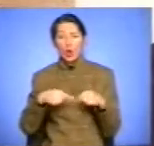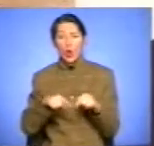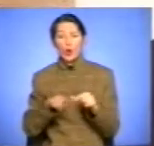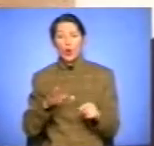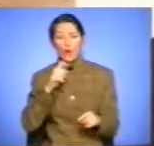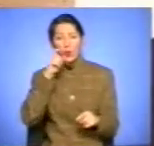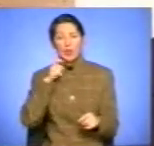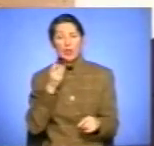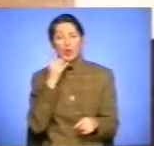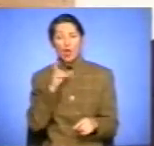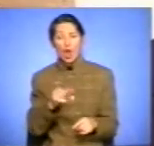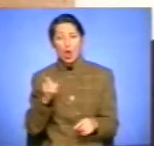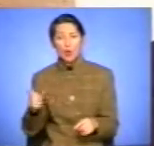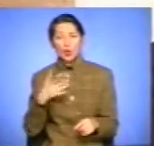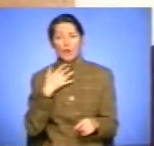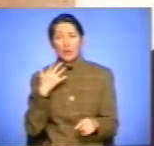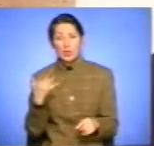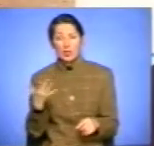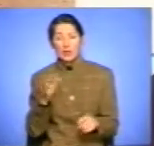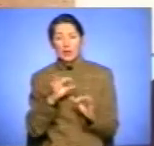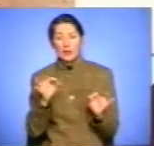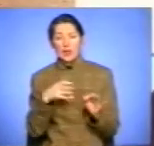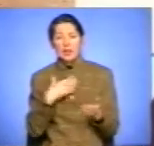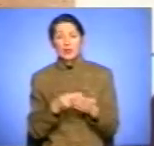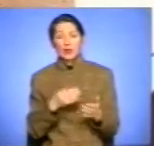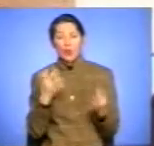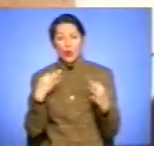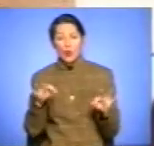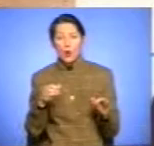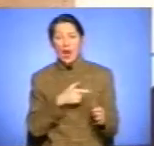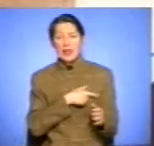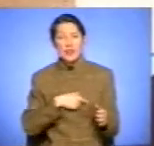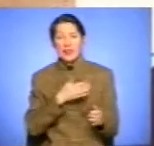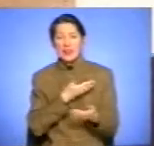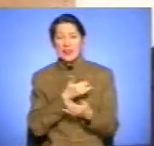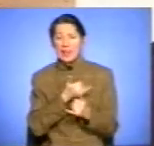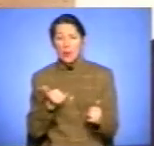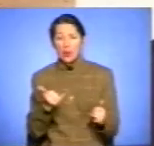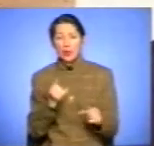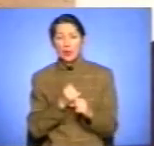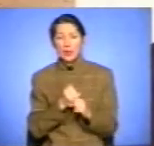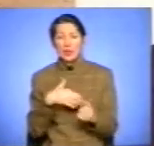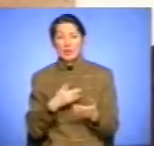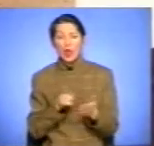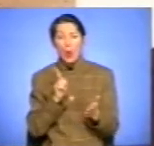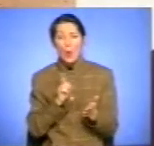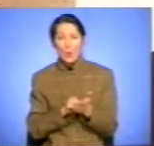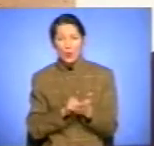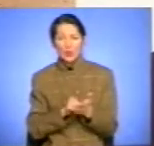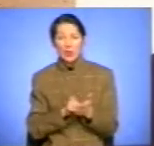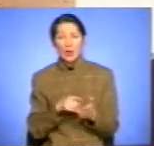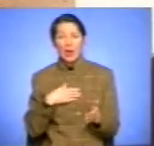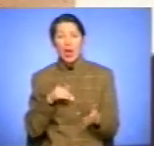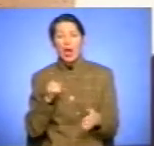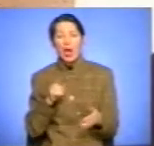коли люди висловили своєї волевиявлення а депутати не можуть увійти в свої повноваження Тому ми наполягаємо на тому